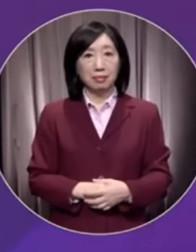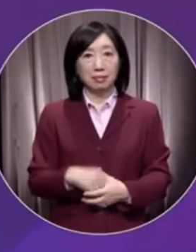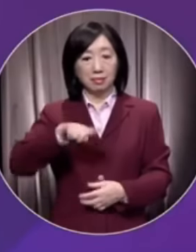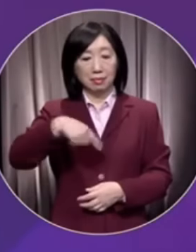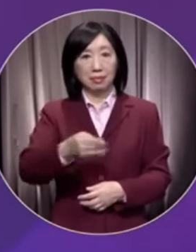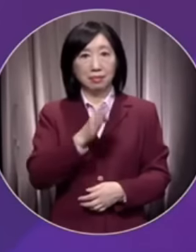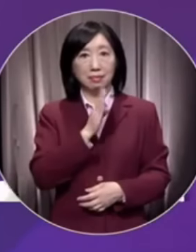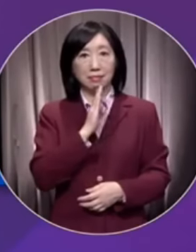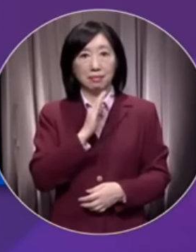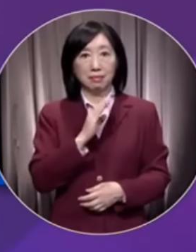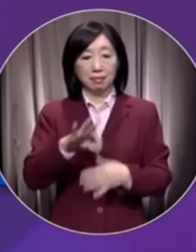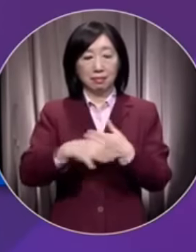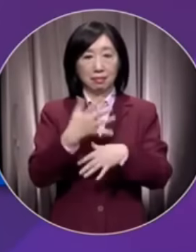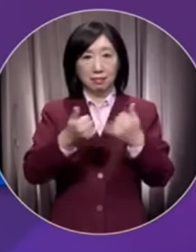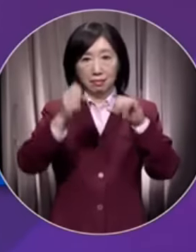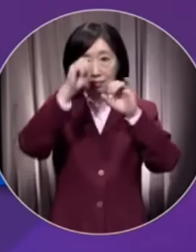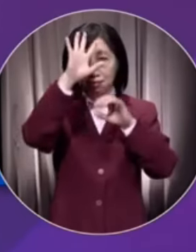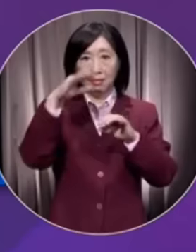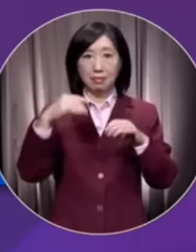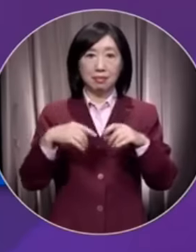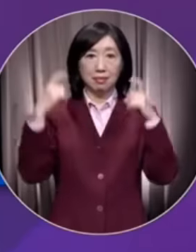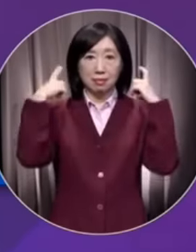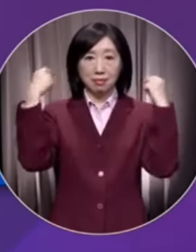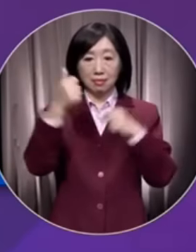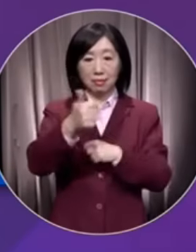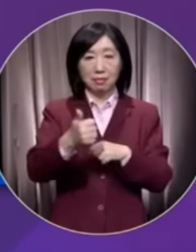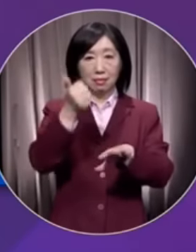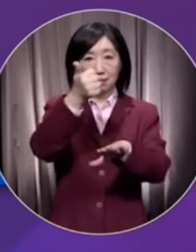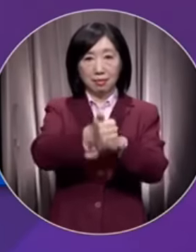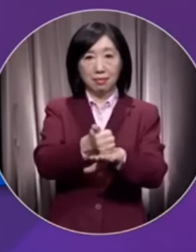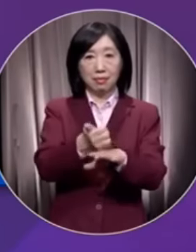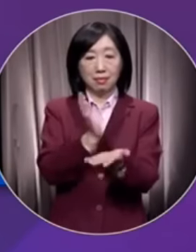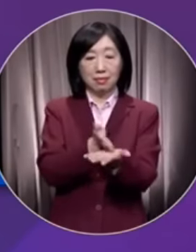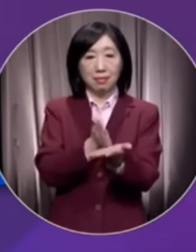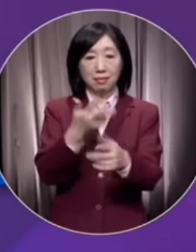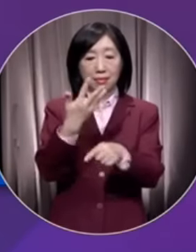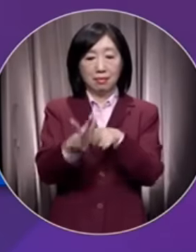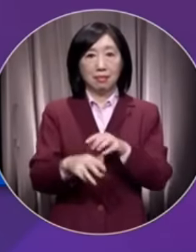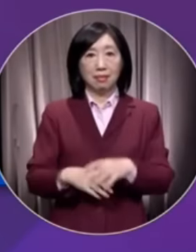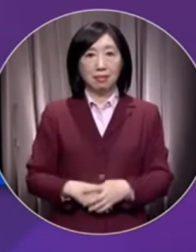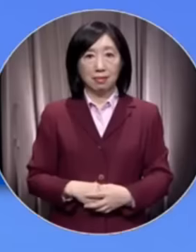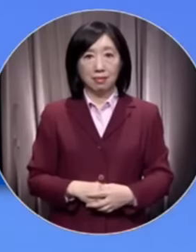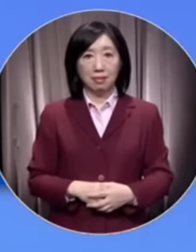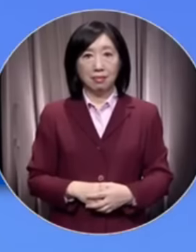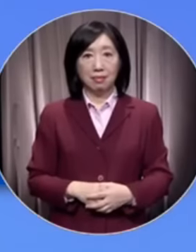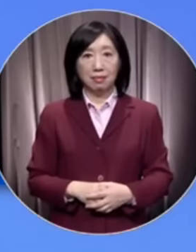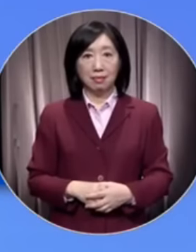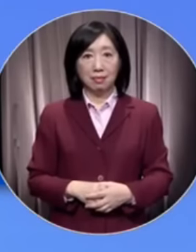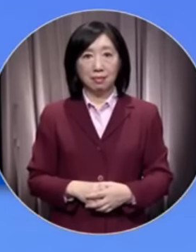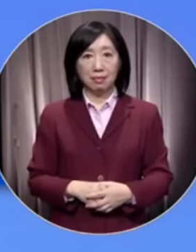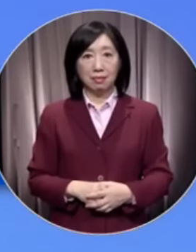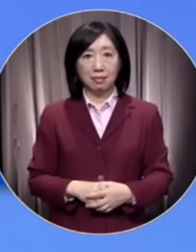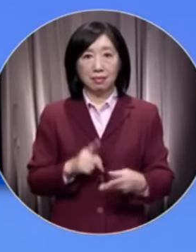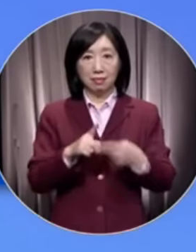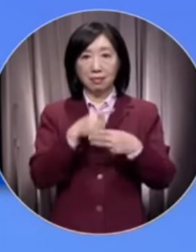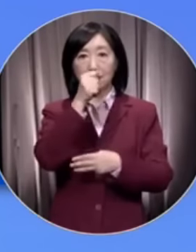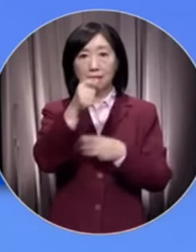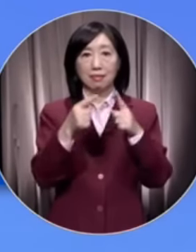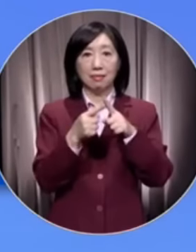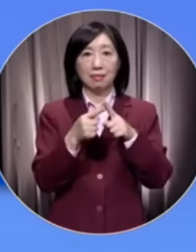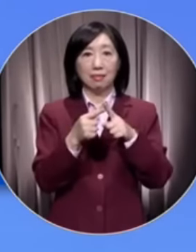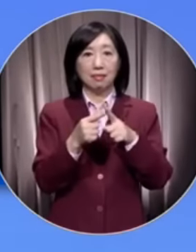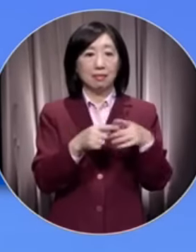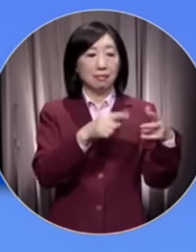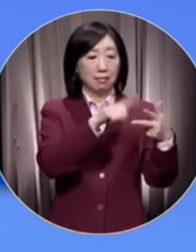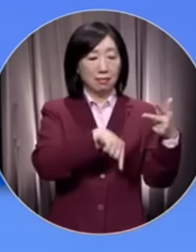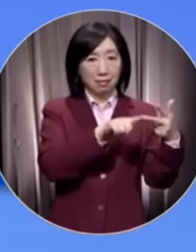接下来，请亲民党总统候选人宋楚瑜先生申论，时间8分钟。 主持人、朱主